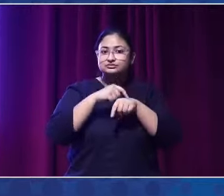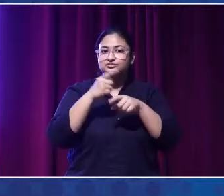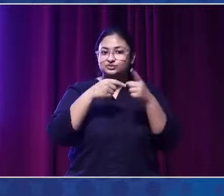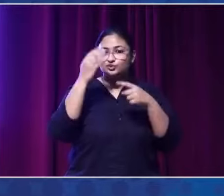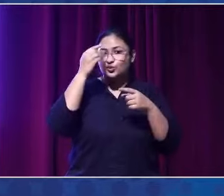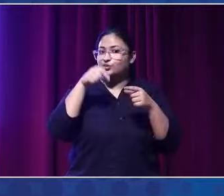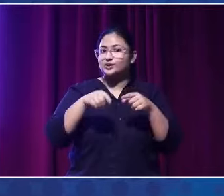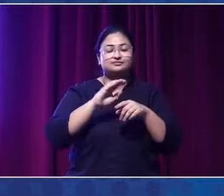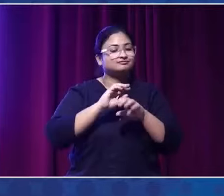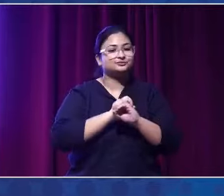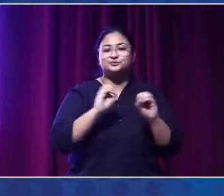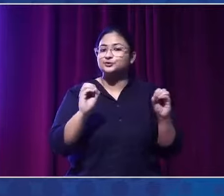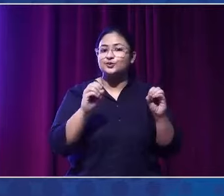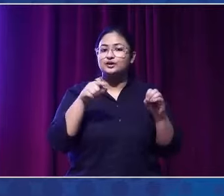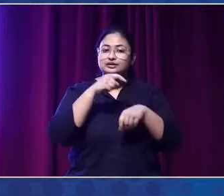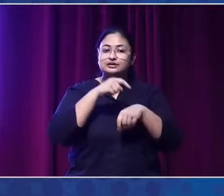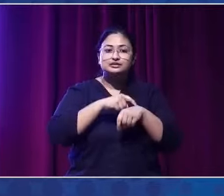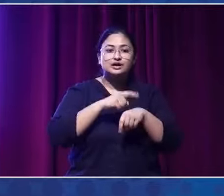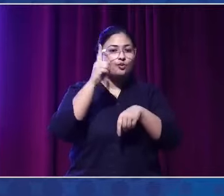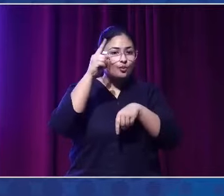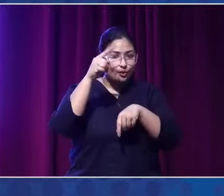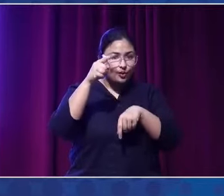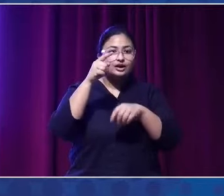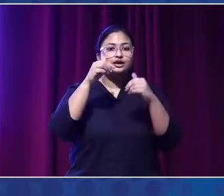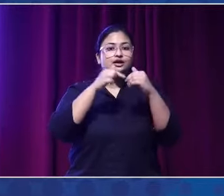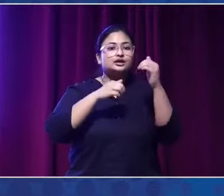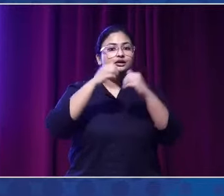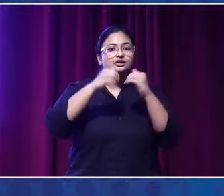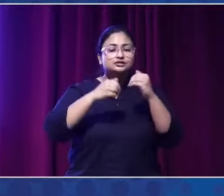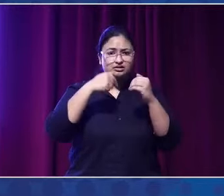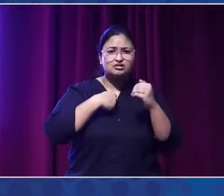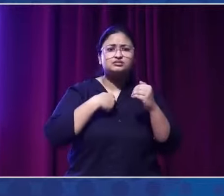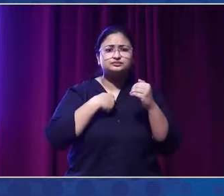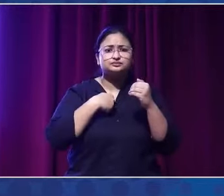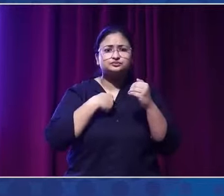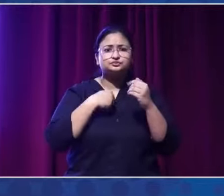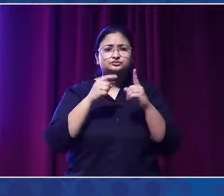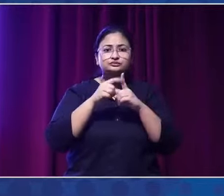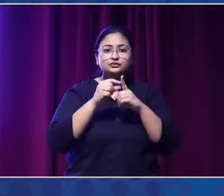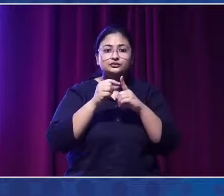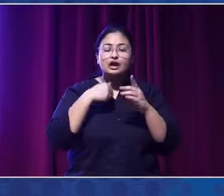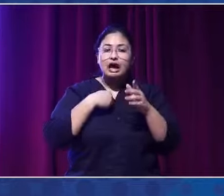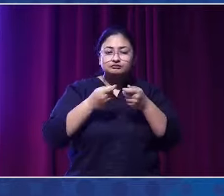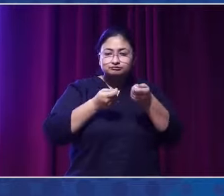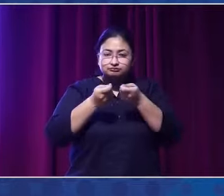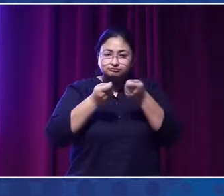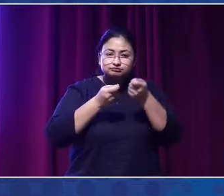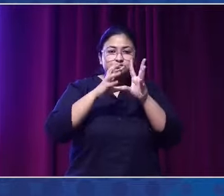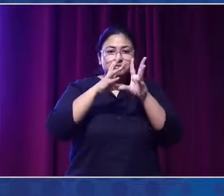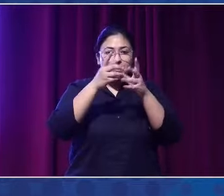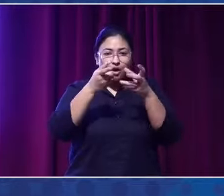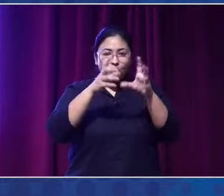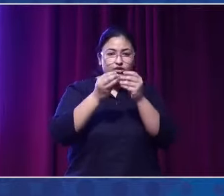इंडियन इलेक्शंस दिस टाइम आर जस्ट वन इलेक्शन वेयर वी हैव इवन बीन एबल टू काइंड ऑफ मैनेज एंड कंट्रोल